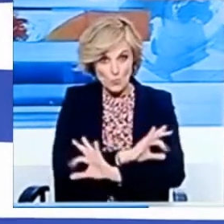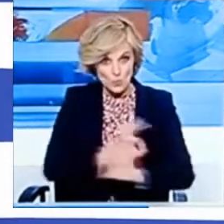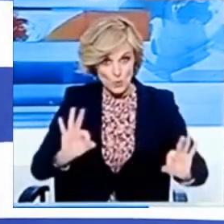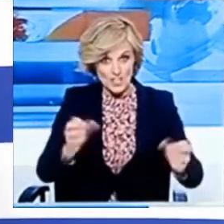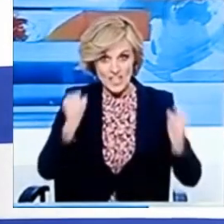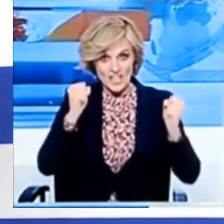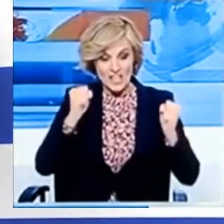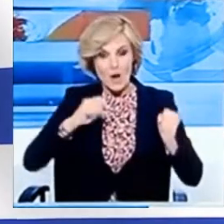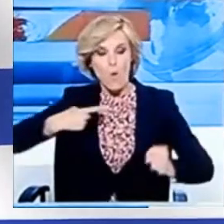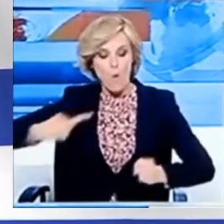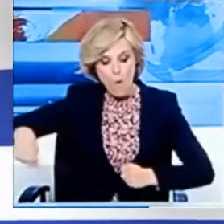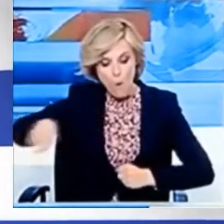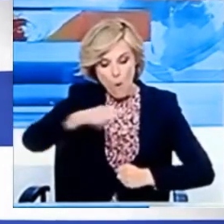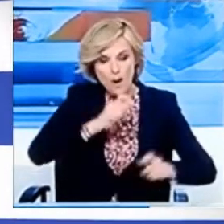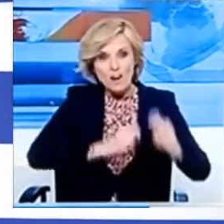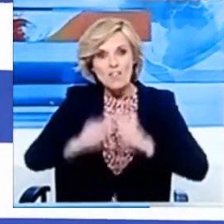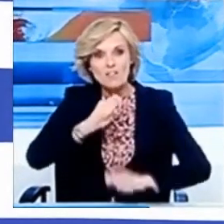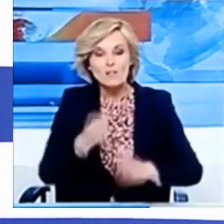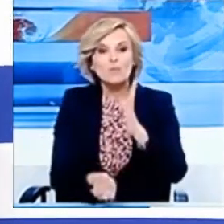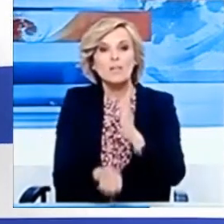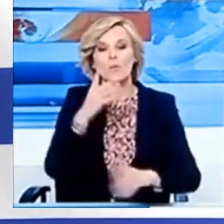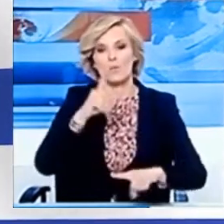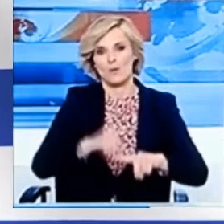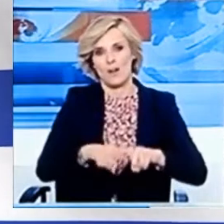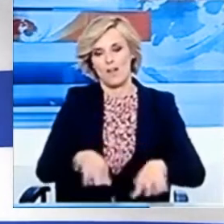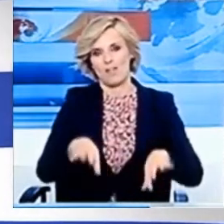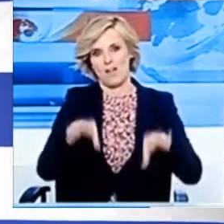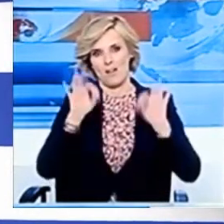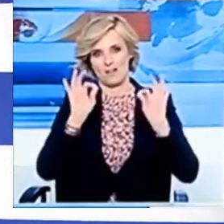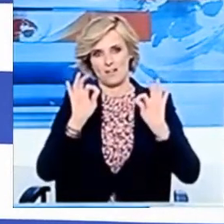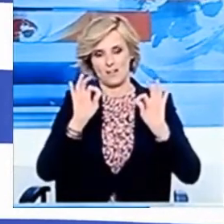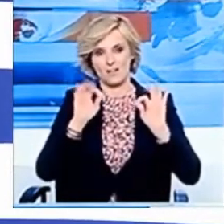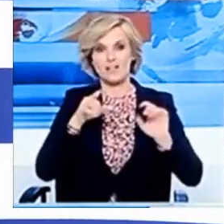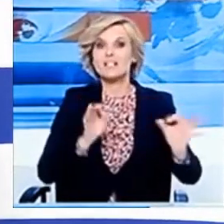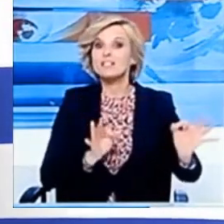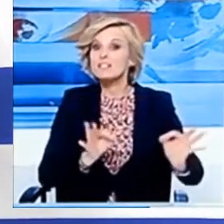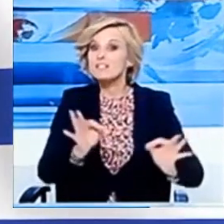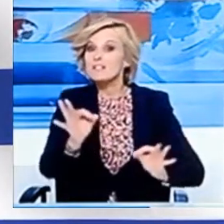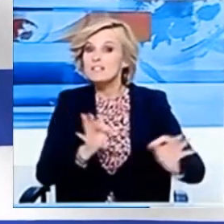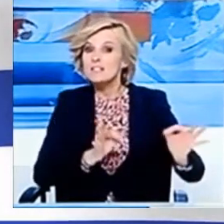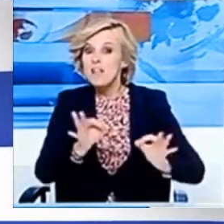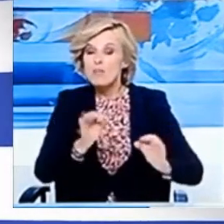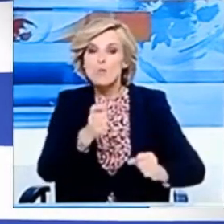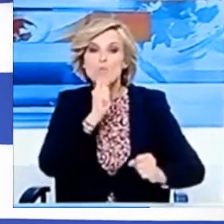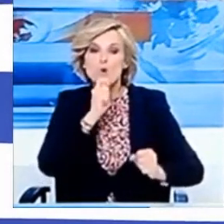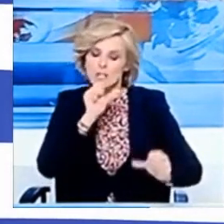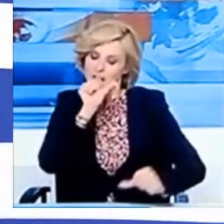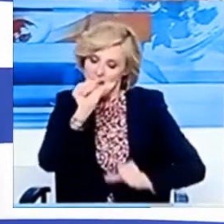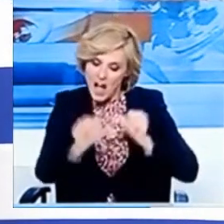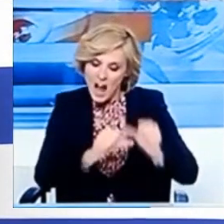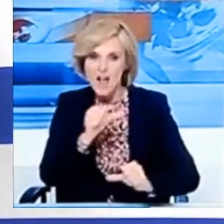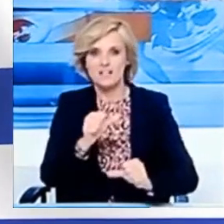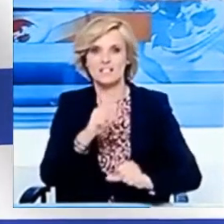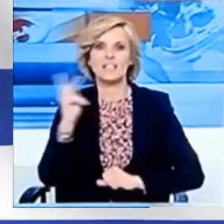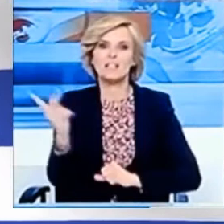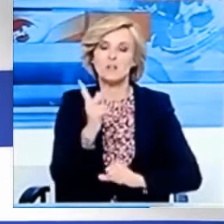συνδράμουμε σε ένα εθνικό σχέδιο ανασυγκρότησης. Σχέδιο που θα κινητοποιήσει το πολιτικό σύστημα, την κοινωνία